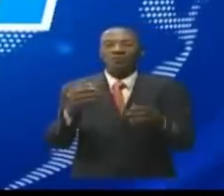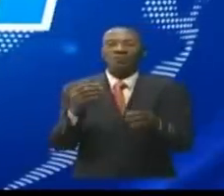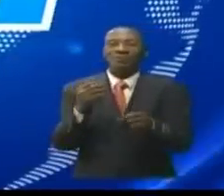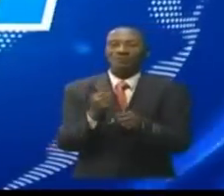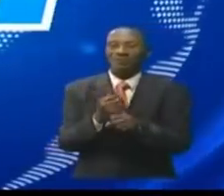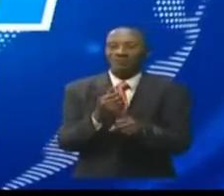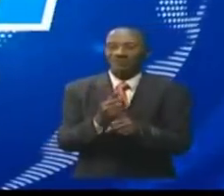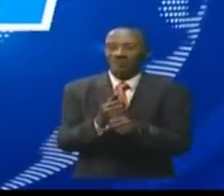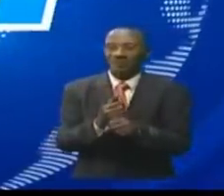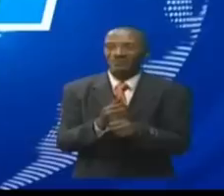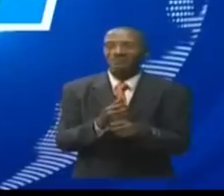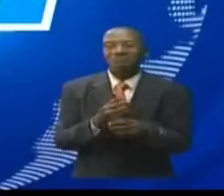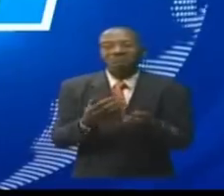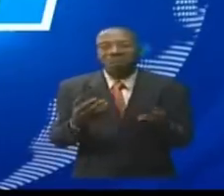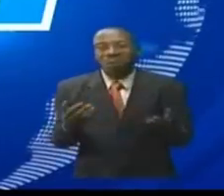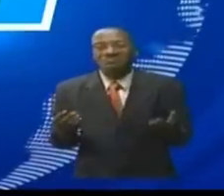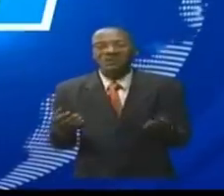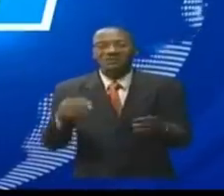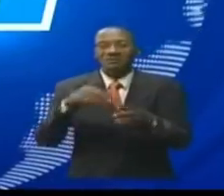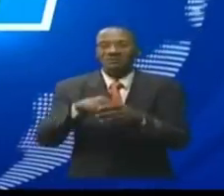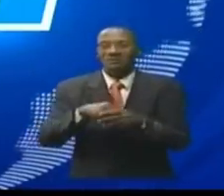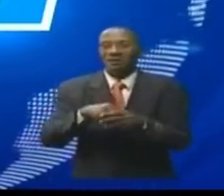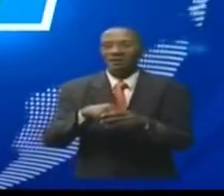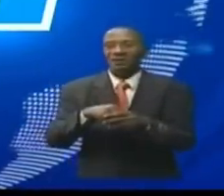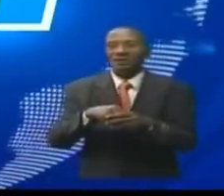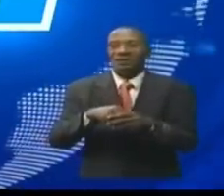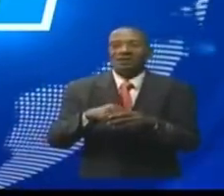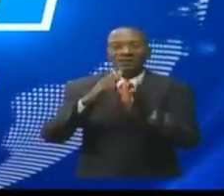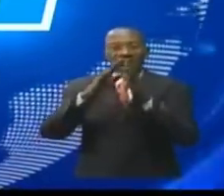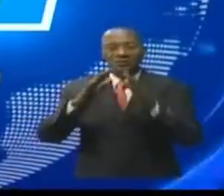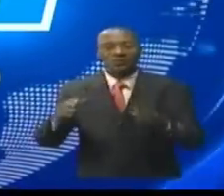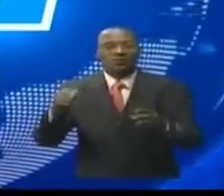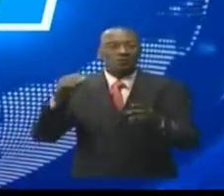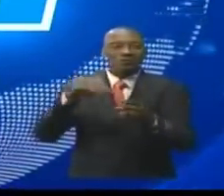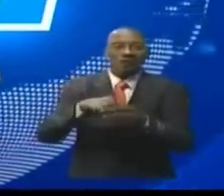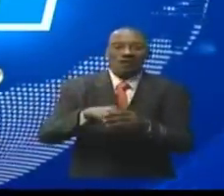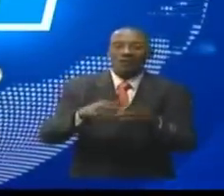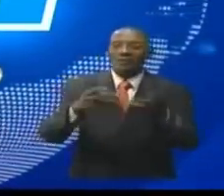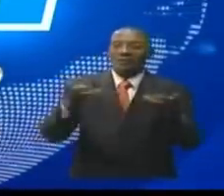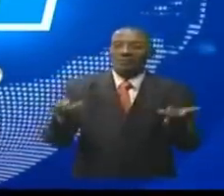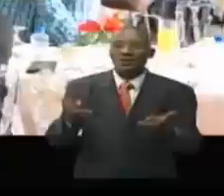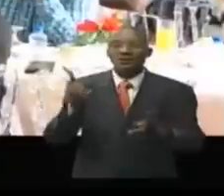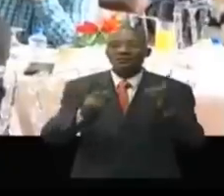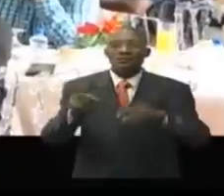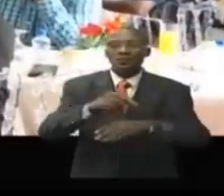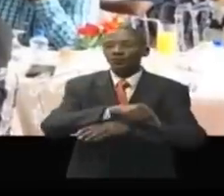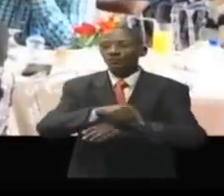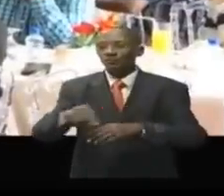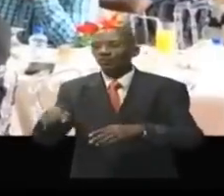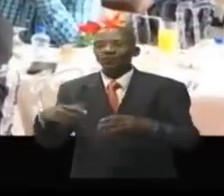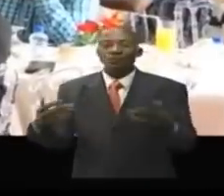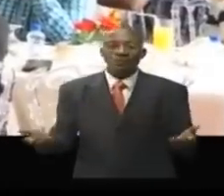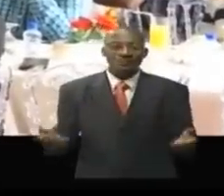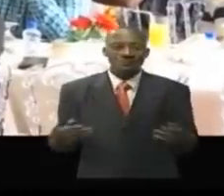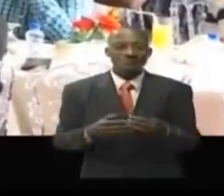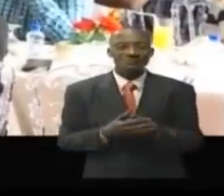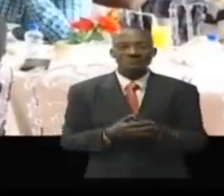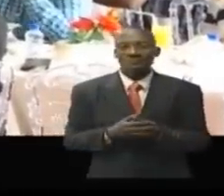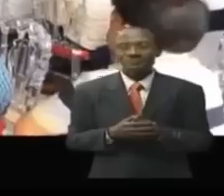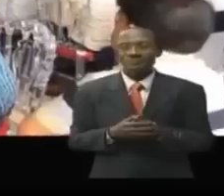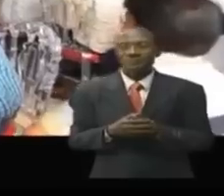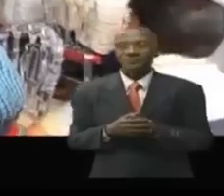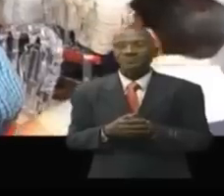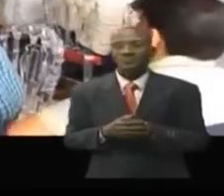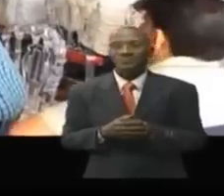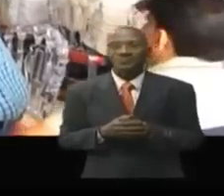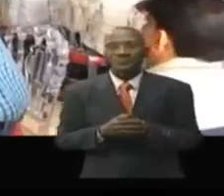les bureaux et des maisons. C'est dans l'objectif de protéger le climat, nous dit Anastasie Doumbou. L'Ordre national des